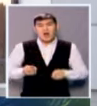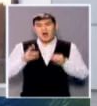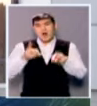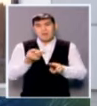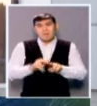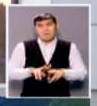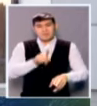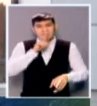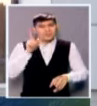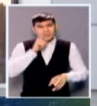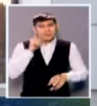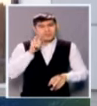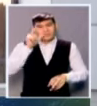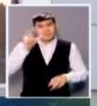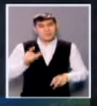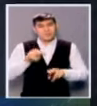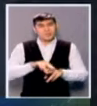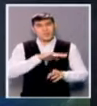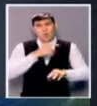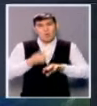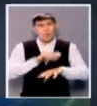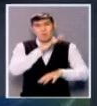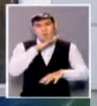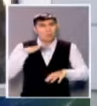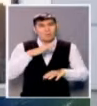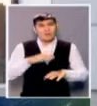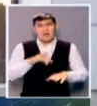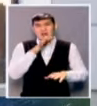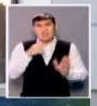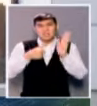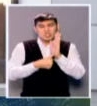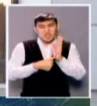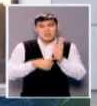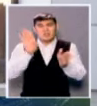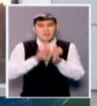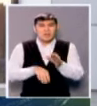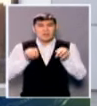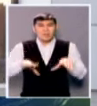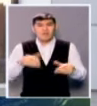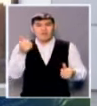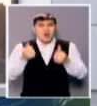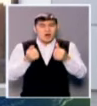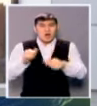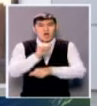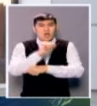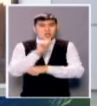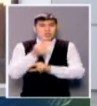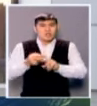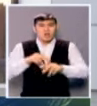сол жасөспірімдер. Ондай фактілерде кездесіп жатыр. Қазіргі таңда жүргізуші құқығынан айырылғанның